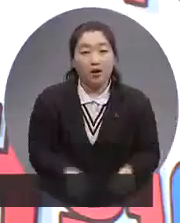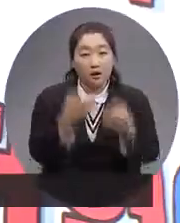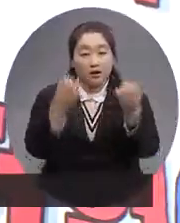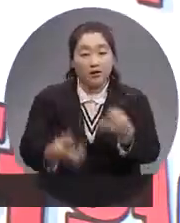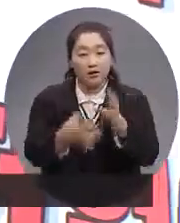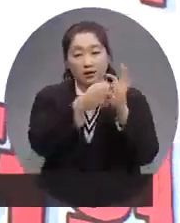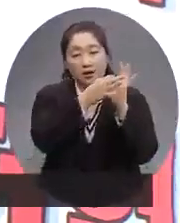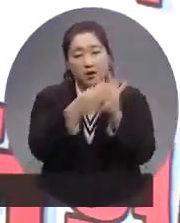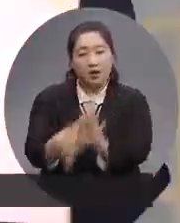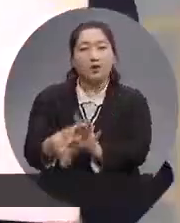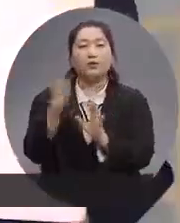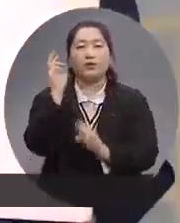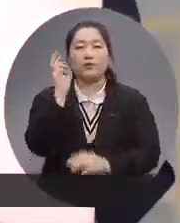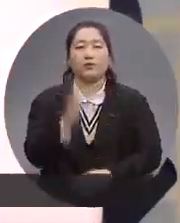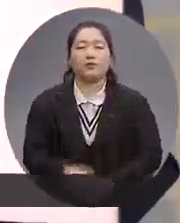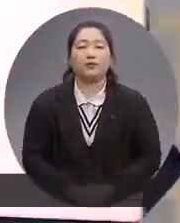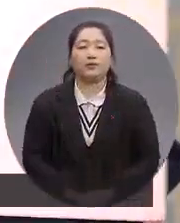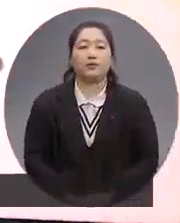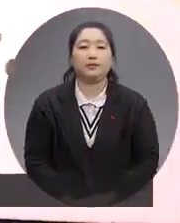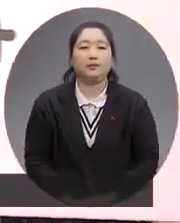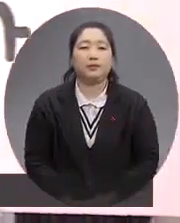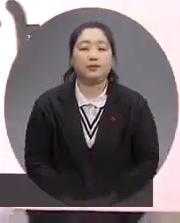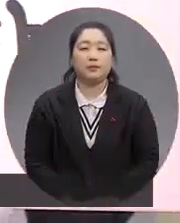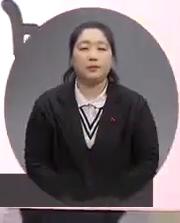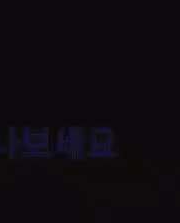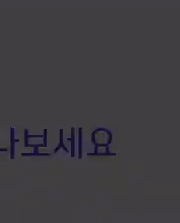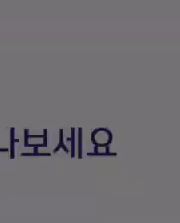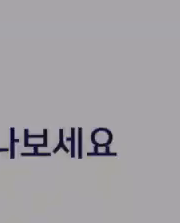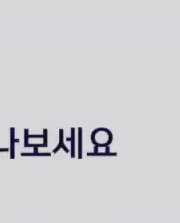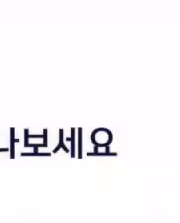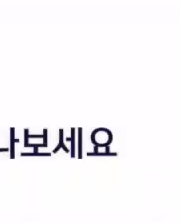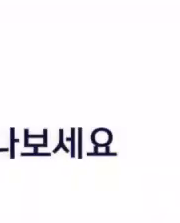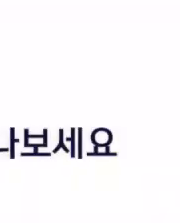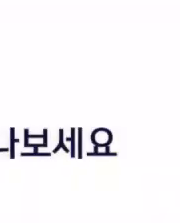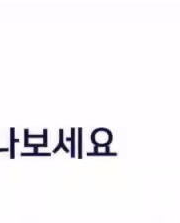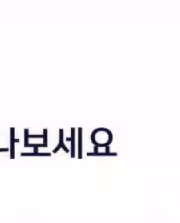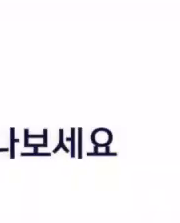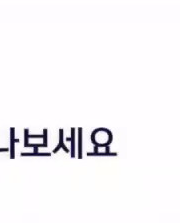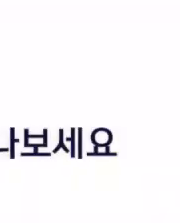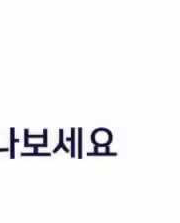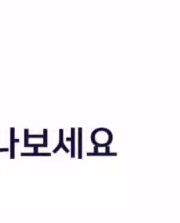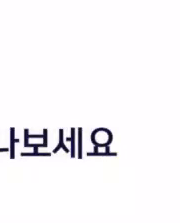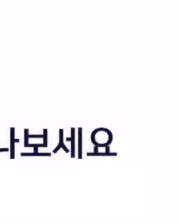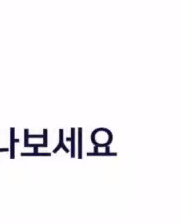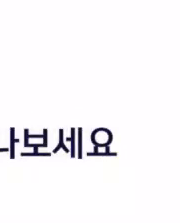이어나갈 계획입니다. MBC 뉴스 이채연입니다.